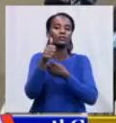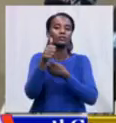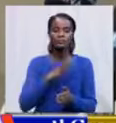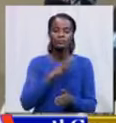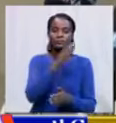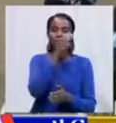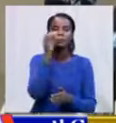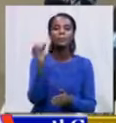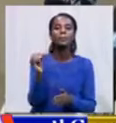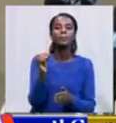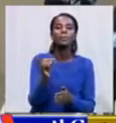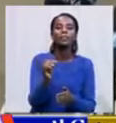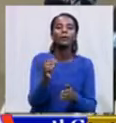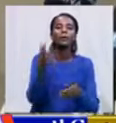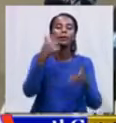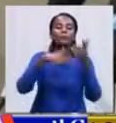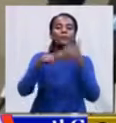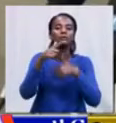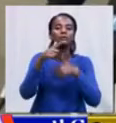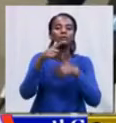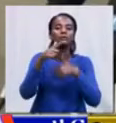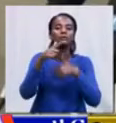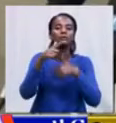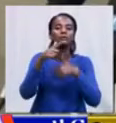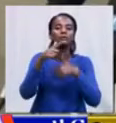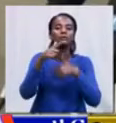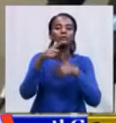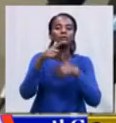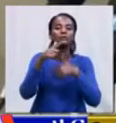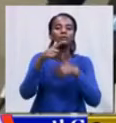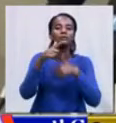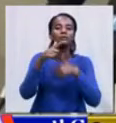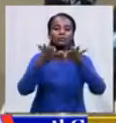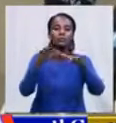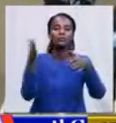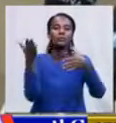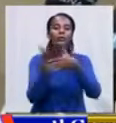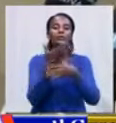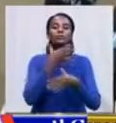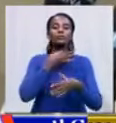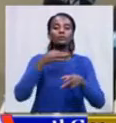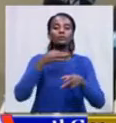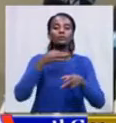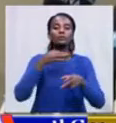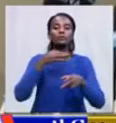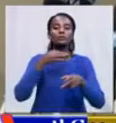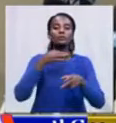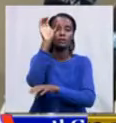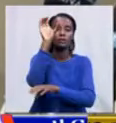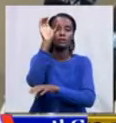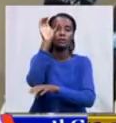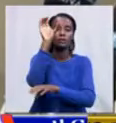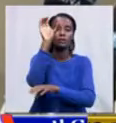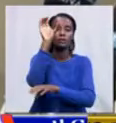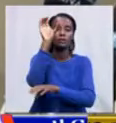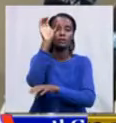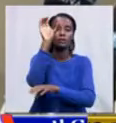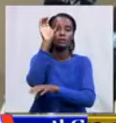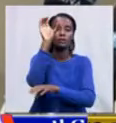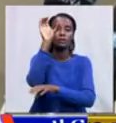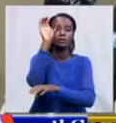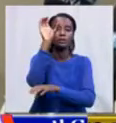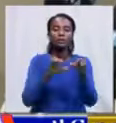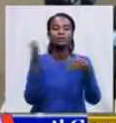ረህመት ለሰዎች ዝነት የመጣ ይመስላል የኮሮናን ቫይረስ ስርጭት ለመግታት ሙስሊሙ ህብረተሰብ በመስጂዶች እንዳይሰባሰብ